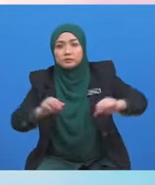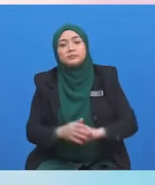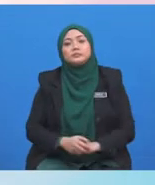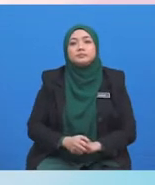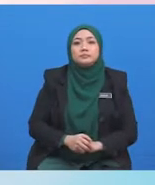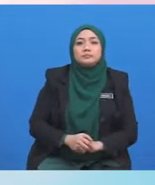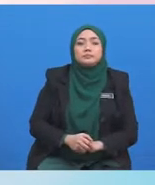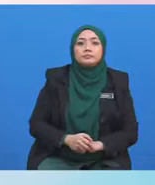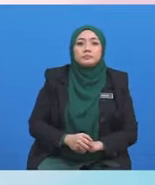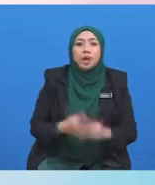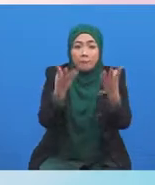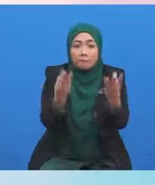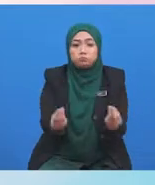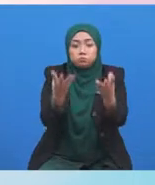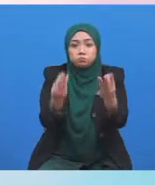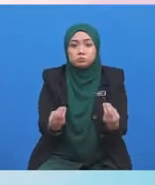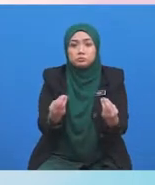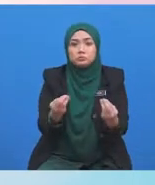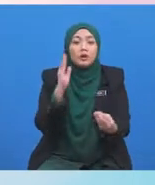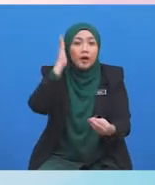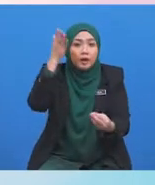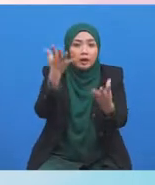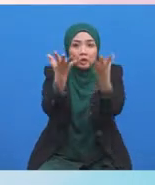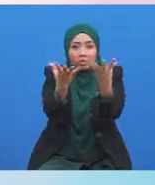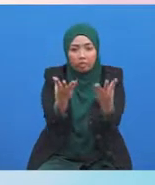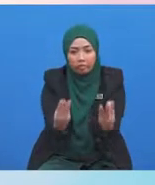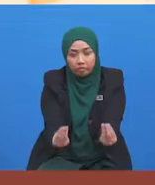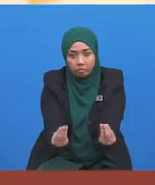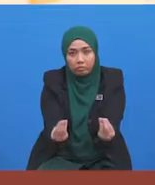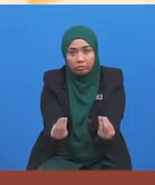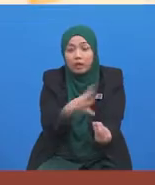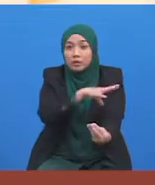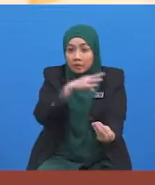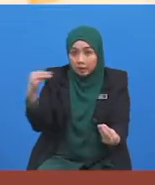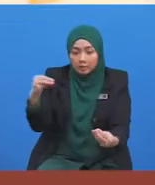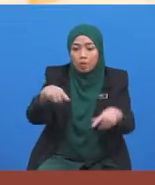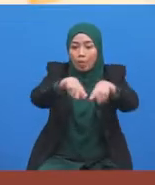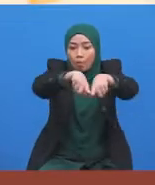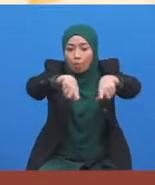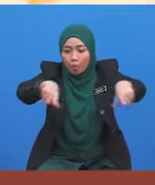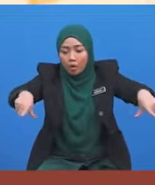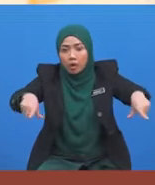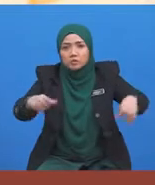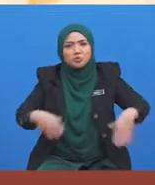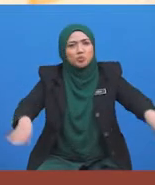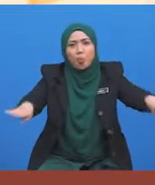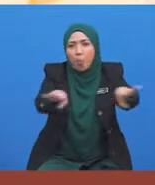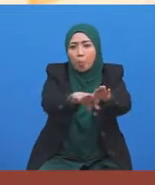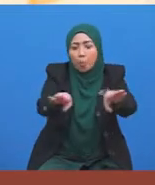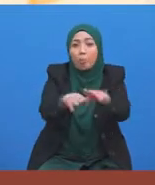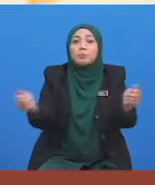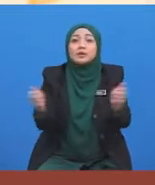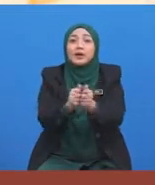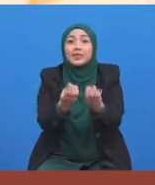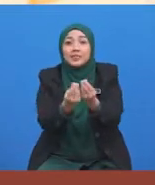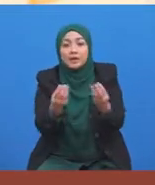menyebabkan lumpur termendap dan longkang akan tersumbat dengan tanah. Keadaan ini akan menyekat aliran air